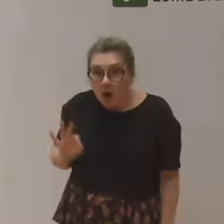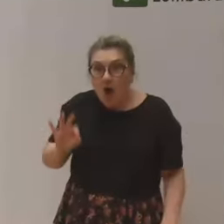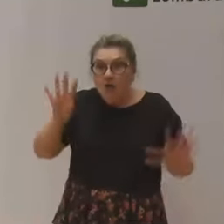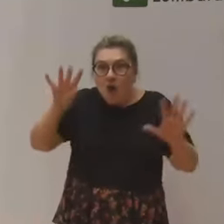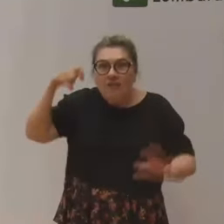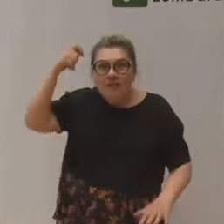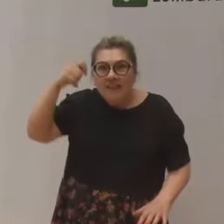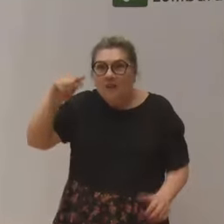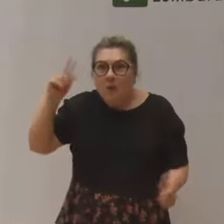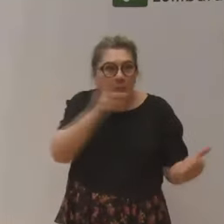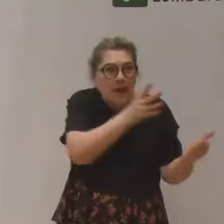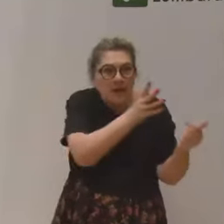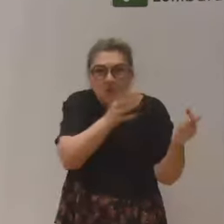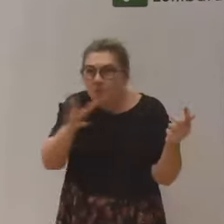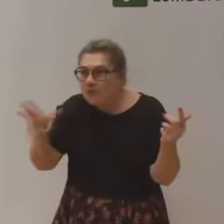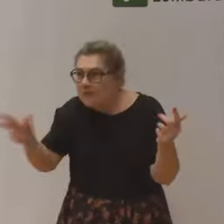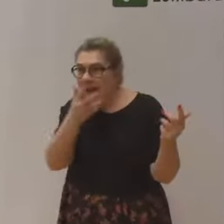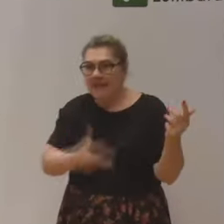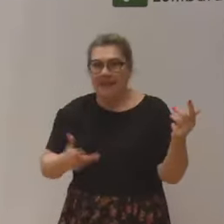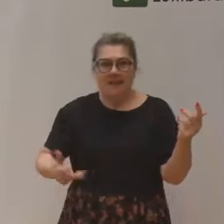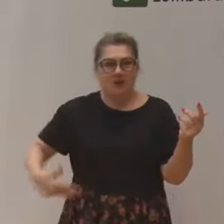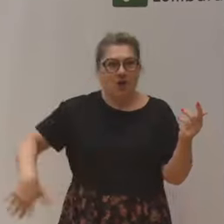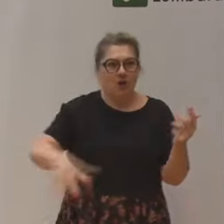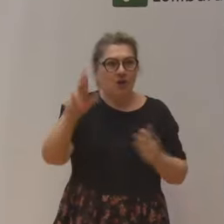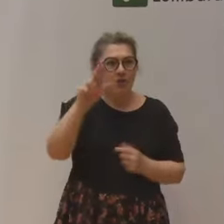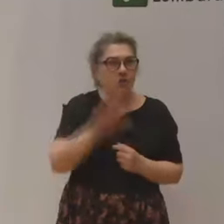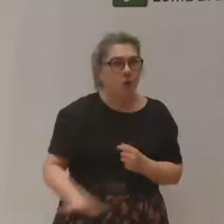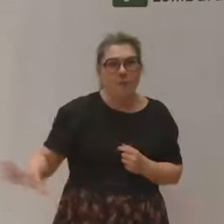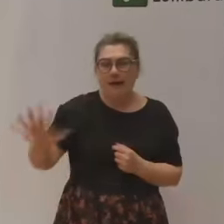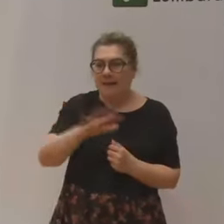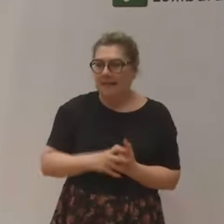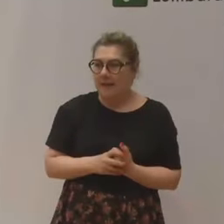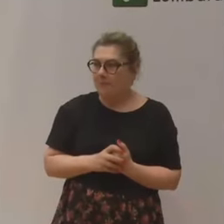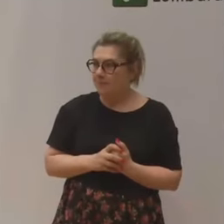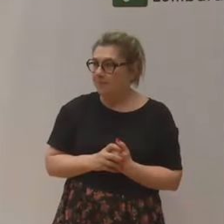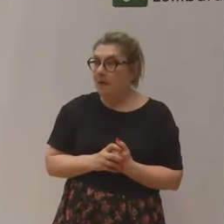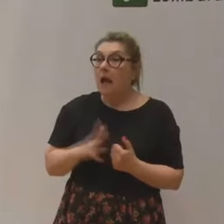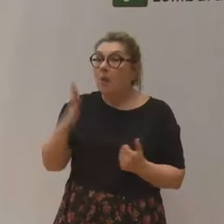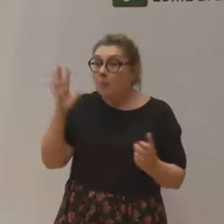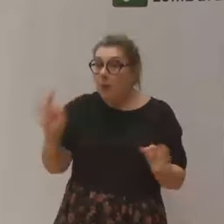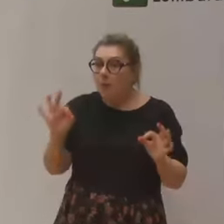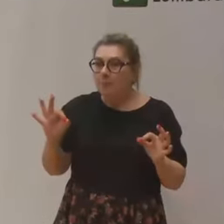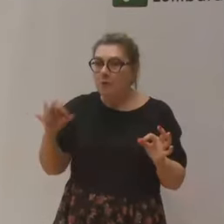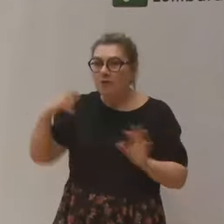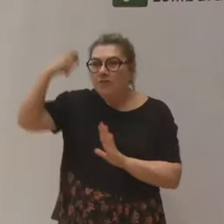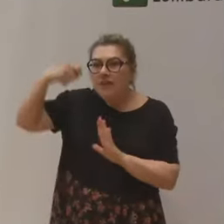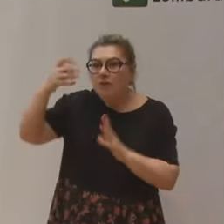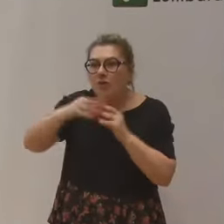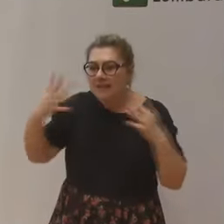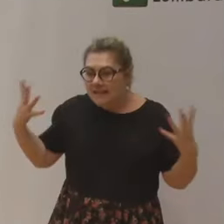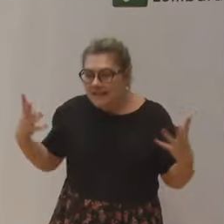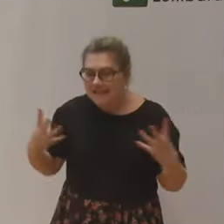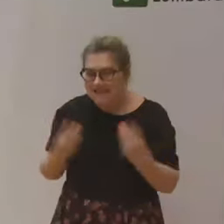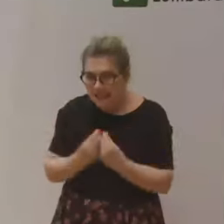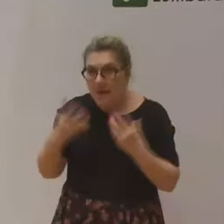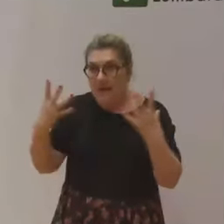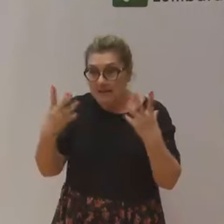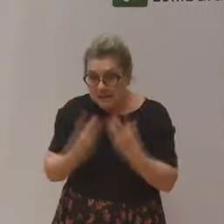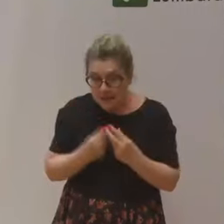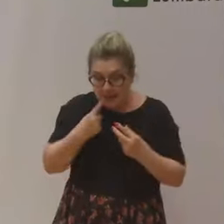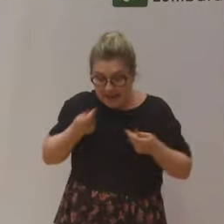9 video su tutti i territori della regione Lombardia, costruiti insieme, insieme sotto la